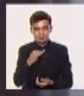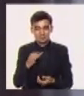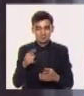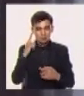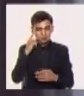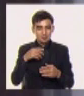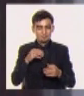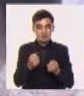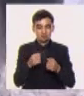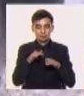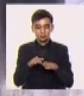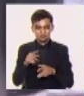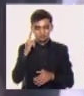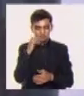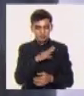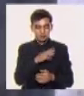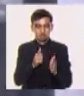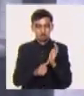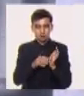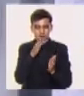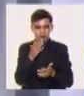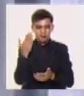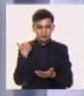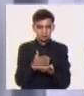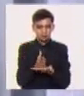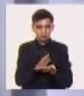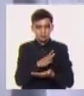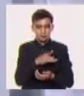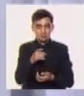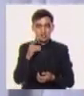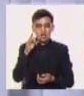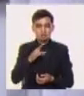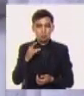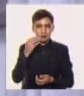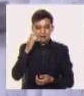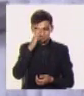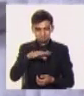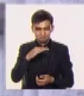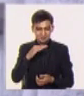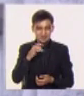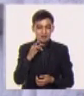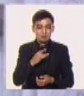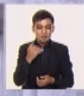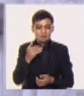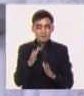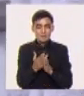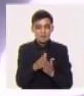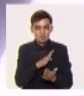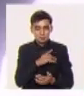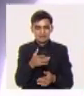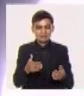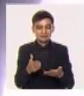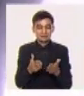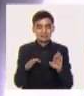место для парковки. Более 60 лет в здании располагался филиал Республиканской научно-технической библиотеки. Ее закрыли 3 года